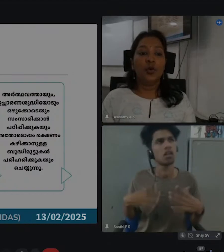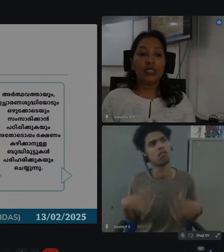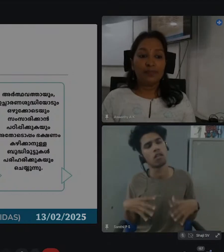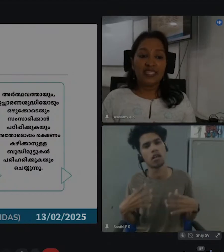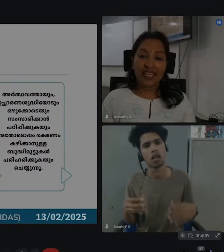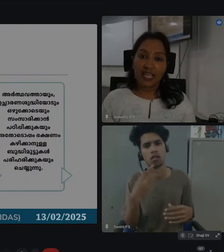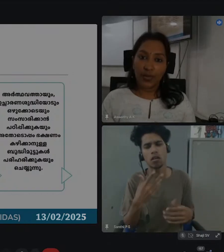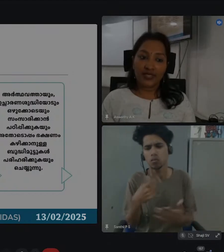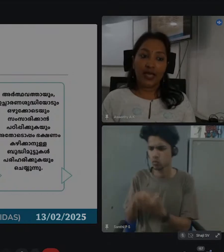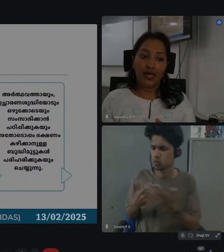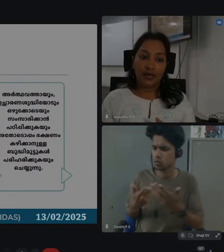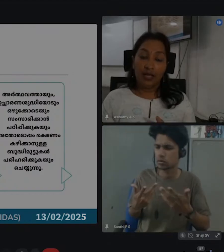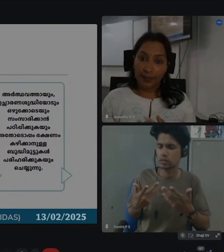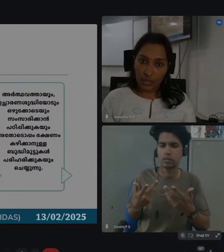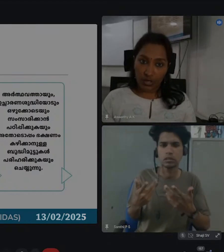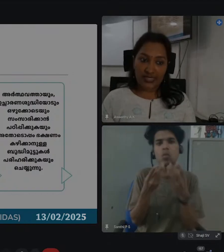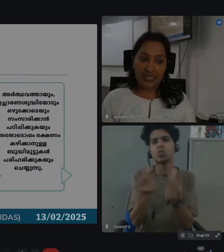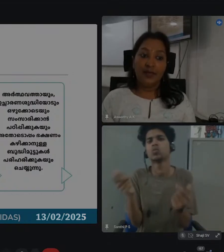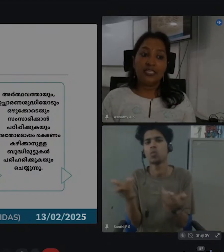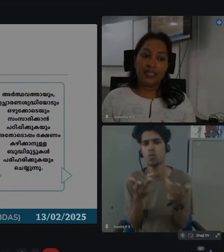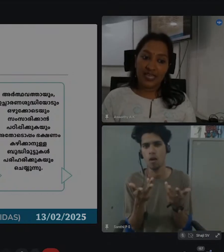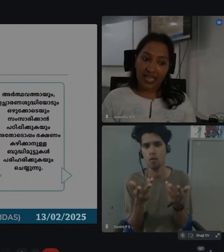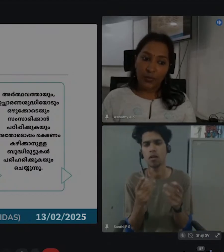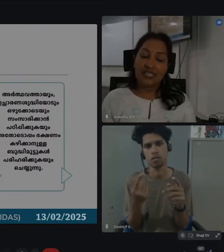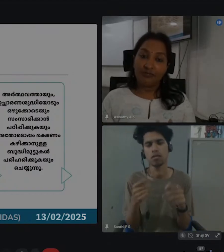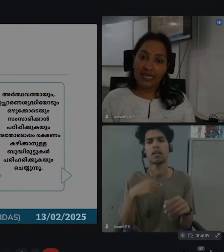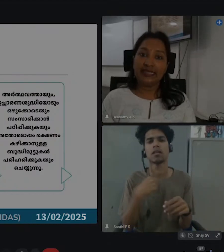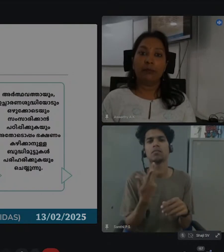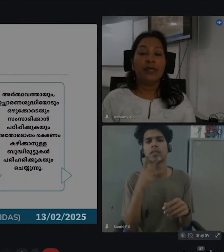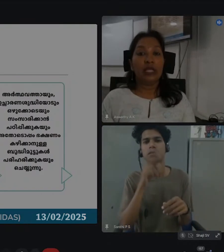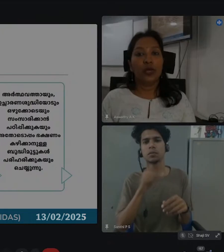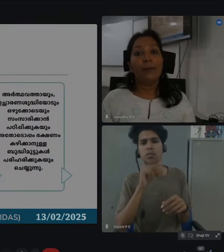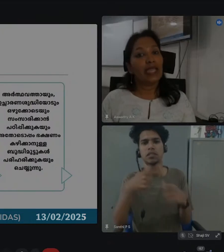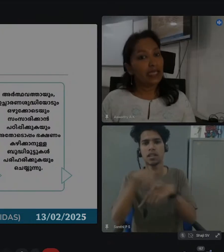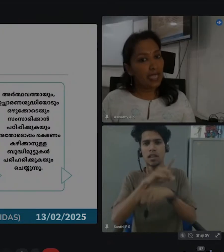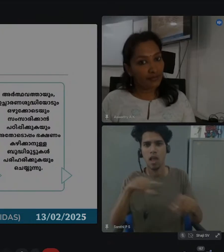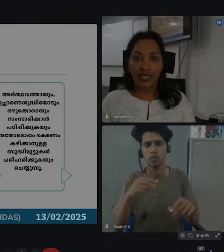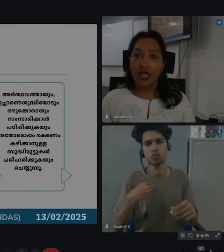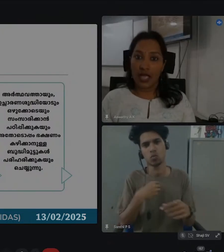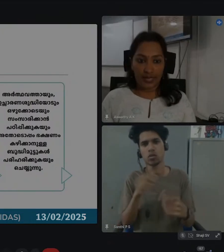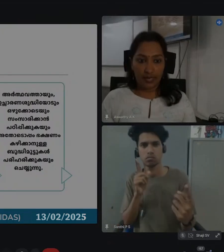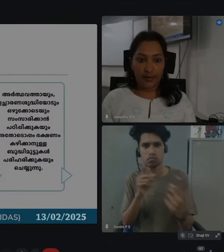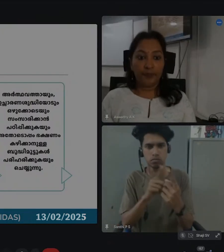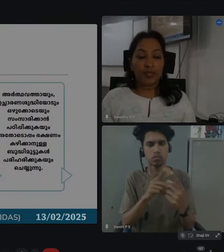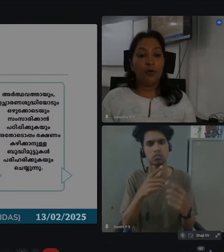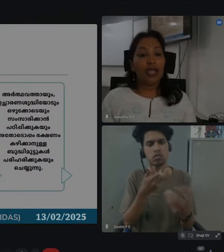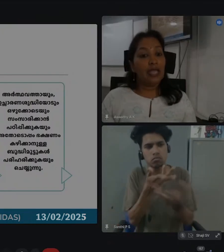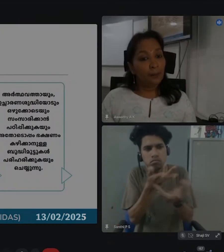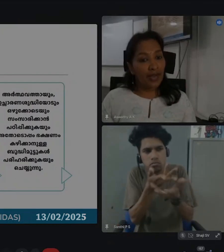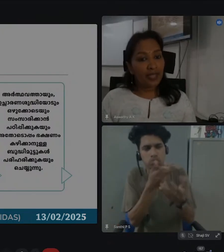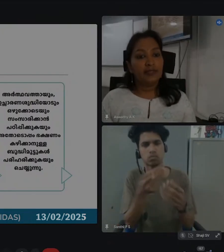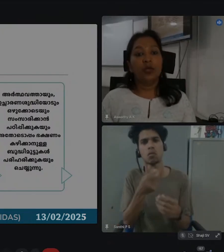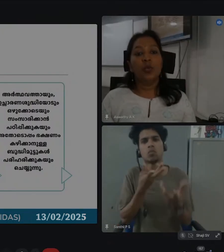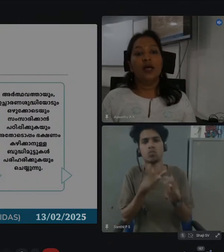ഇതെല്ലാം ഒരു സ്പീച്ച് ലാംഗ്വേജ് പത്തോളജിസ്റ്റിന് സ്പീച്ച് ലാംഗ്വേജ് ആൻഡ് ഫീഡിംഗ് തെറപ്പിയിലൂടെ പരിഹരിക്കാവുന്ന കാര്യങ്ങളാണ്. അപ്പോൾ